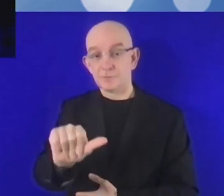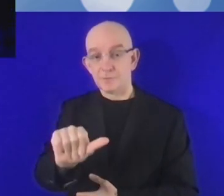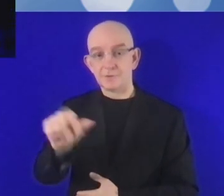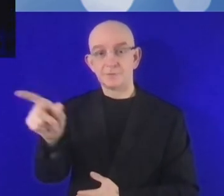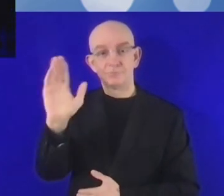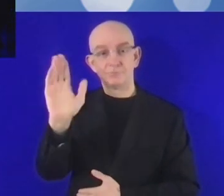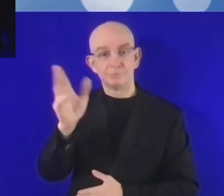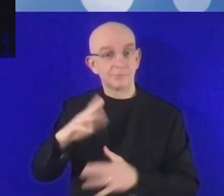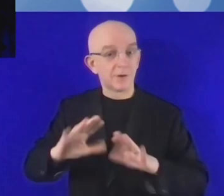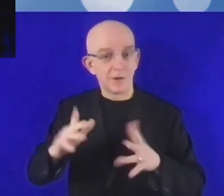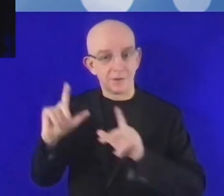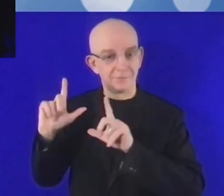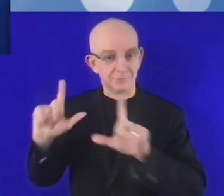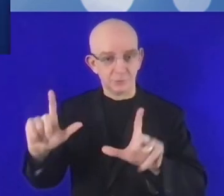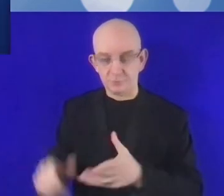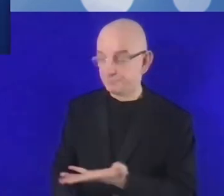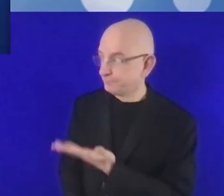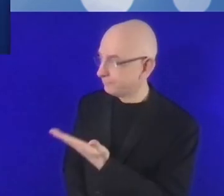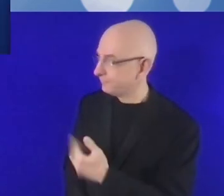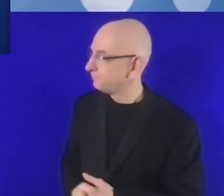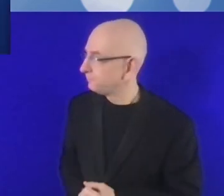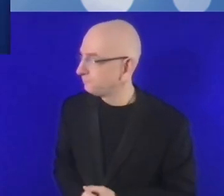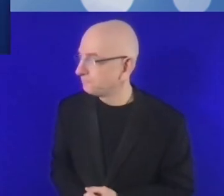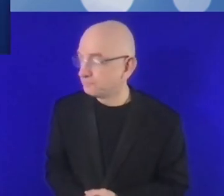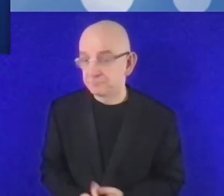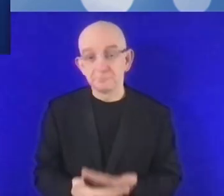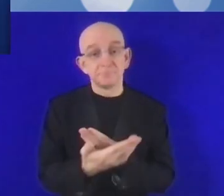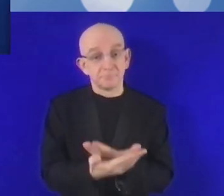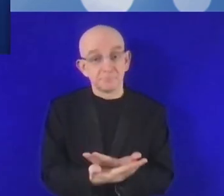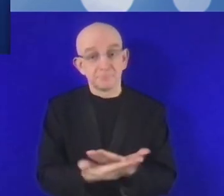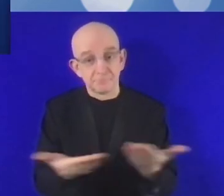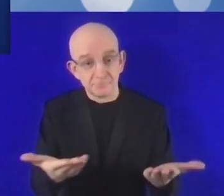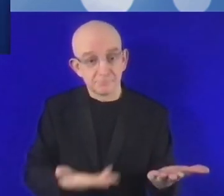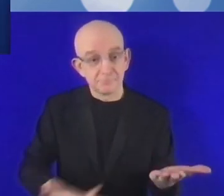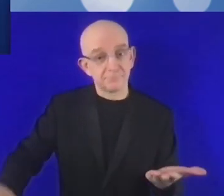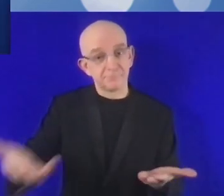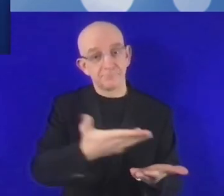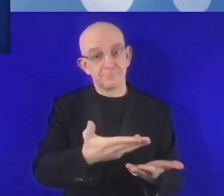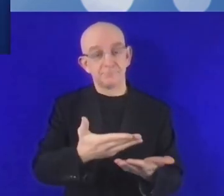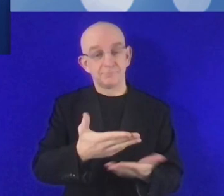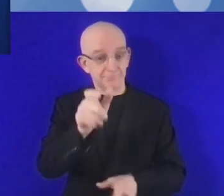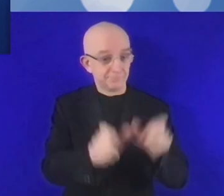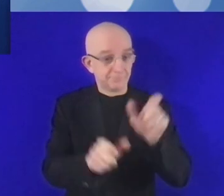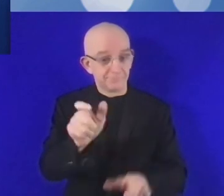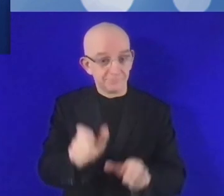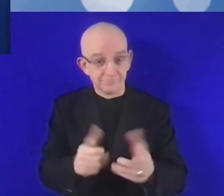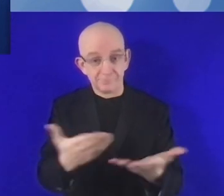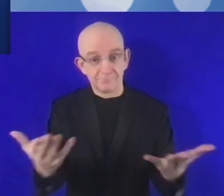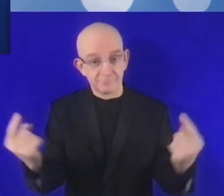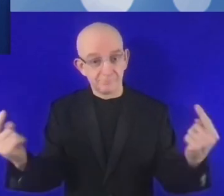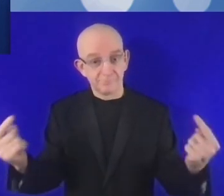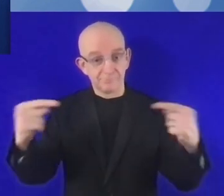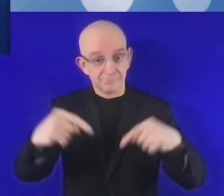выступит для нас в форме видео. Уважаемые гости, уважаемые